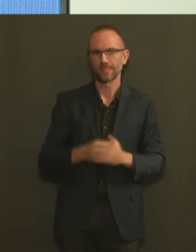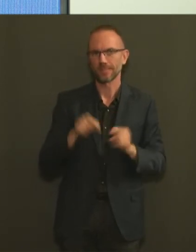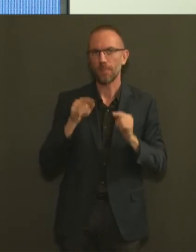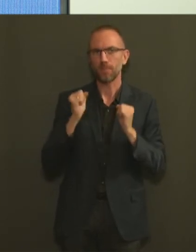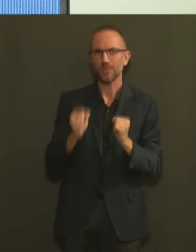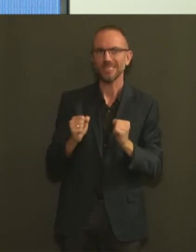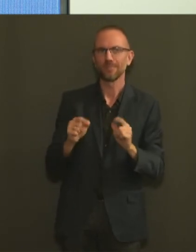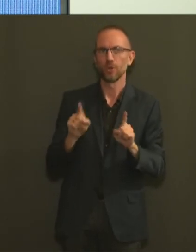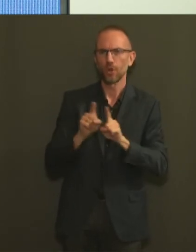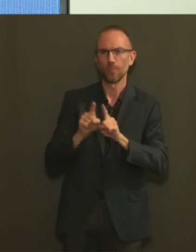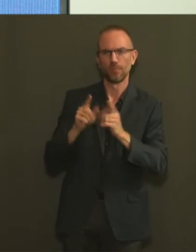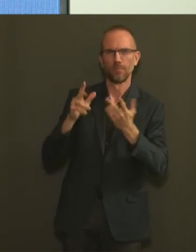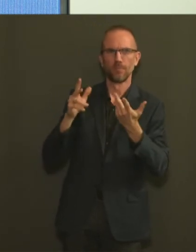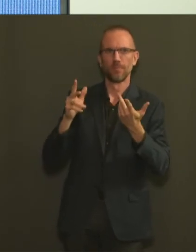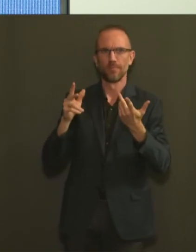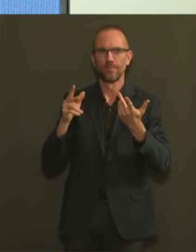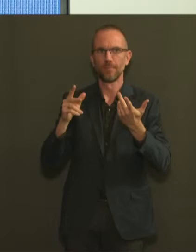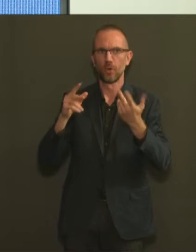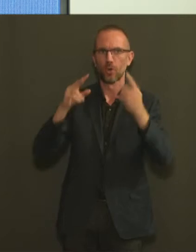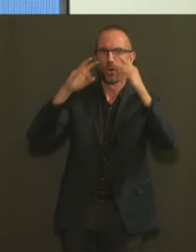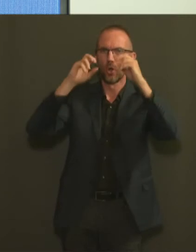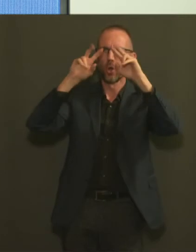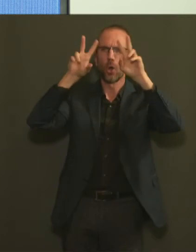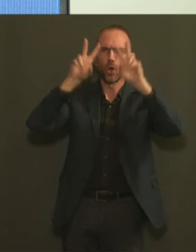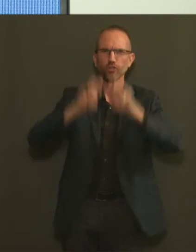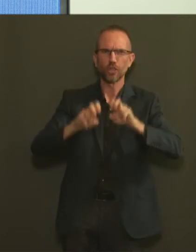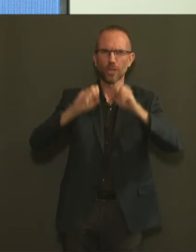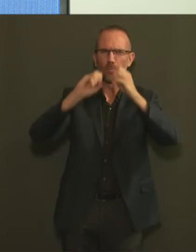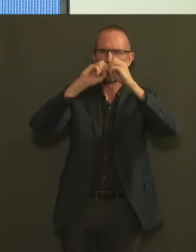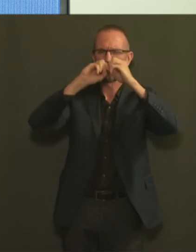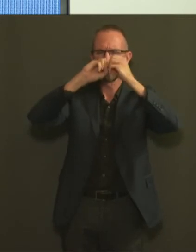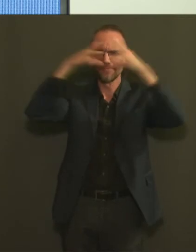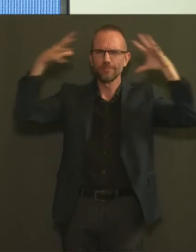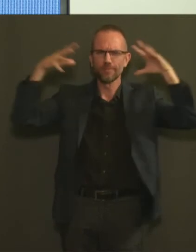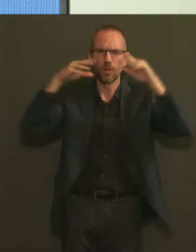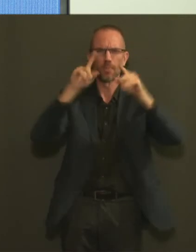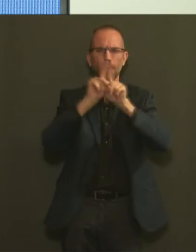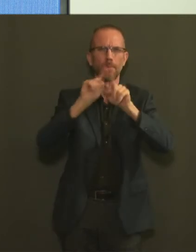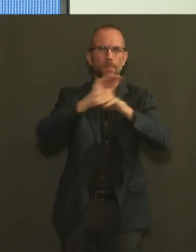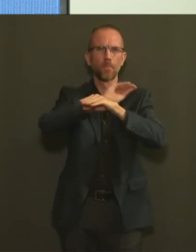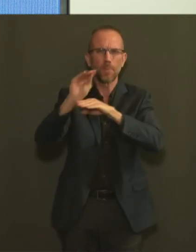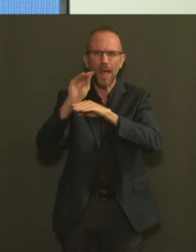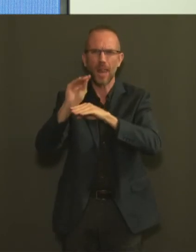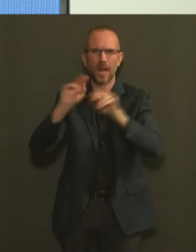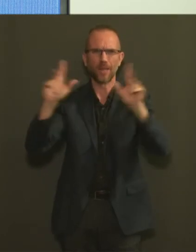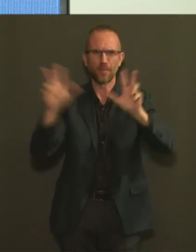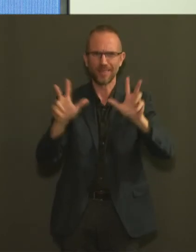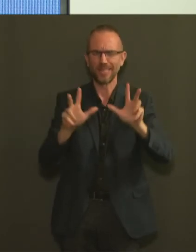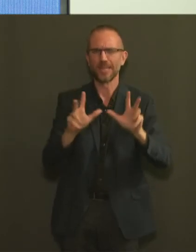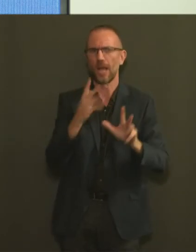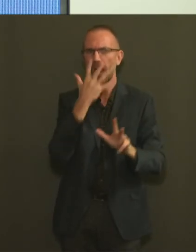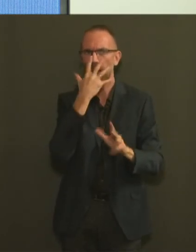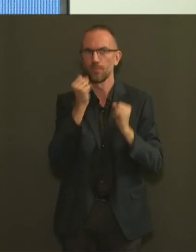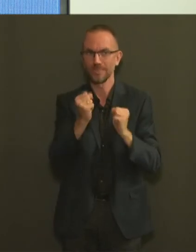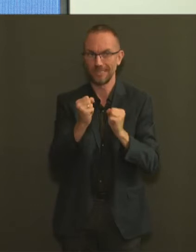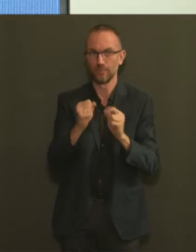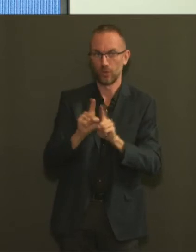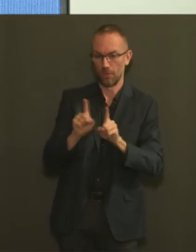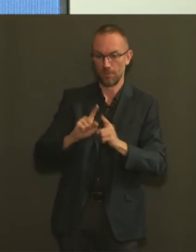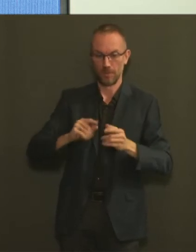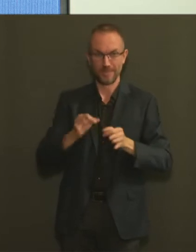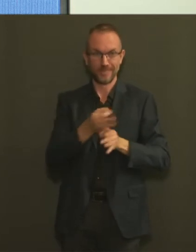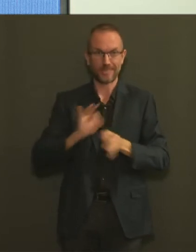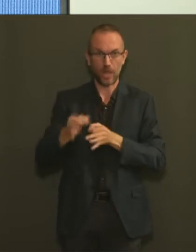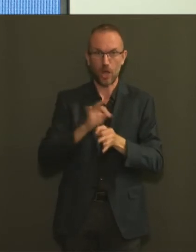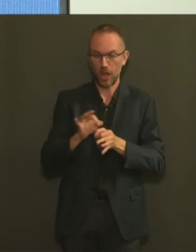elle semble avoir un avantage potentiel et on l'a dit pour entrer dans la cellule mais ceci doit encore être démontrés